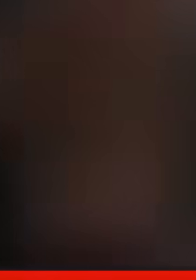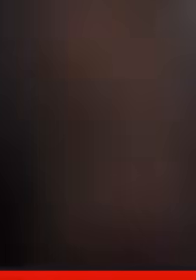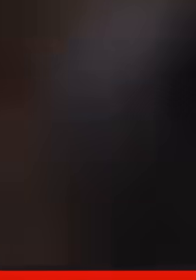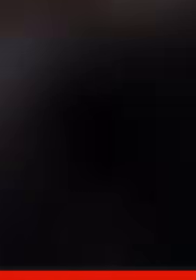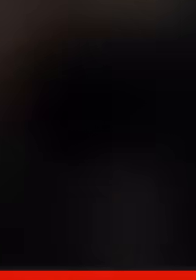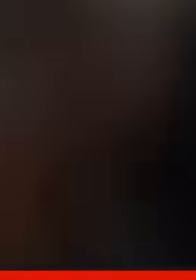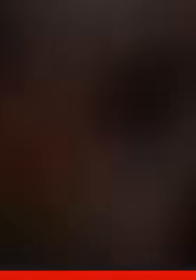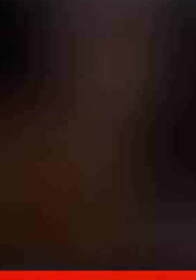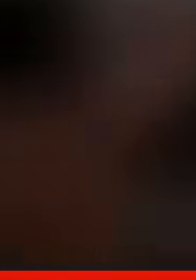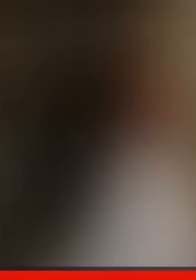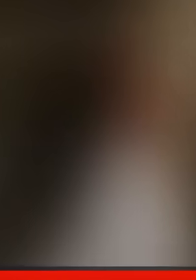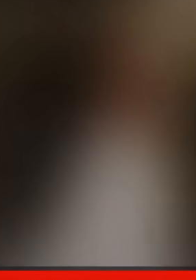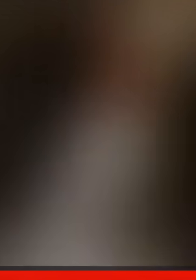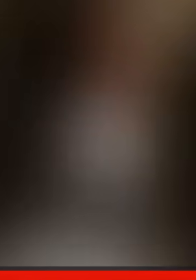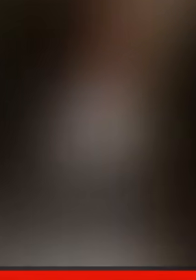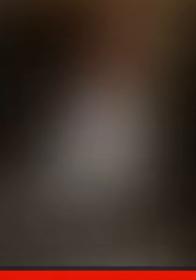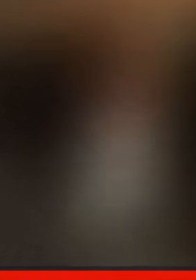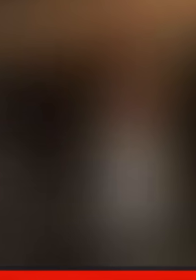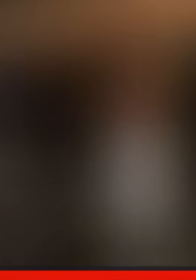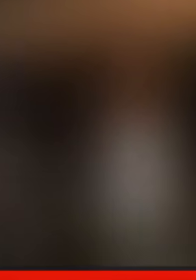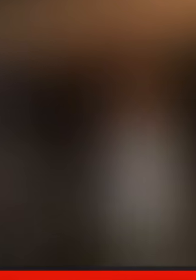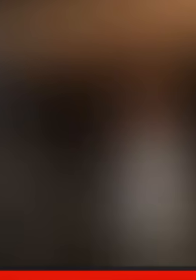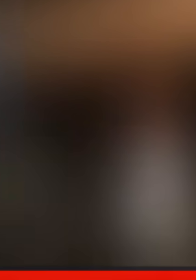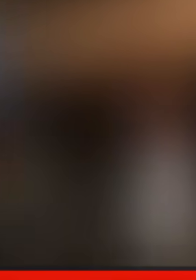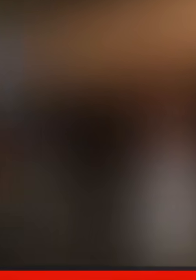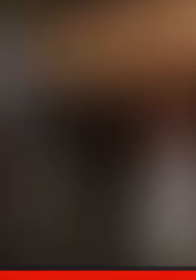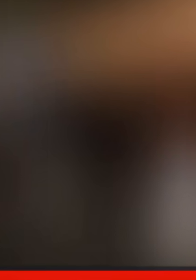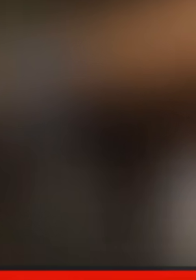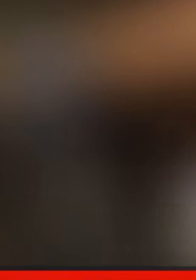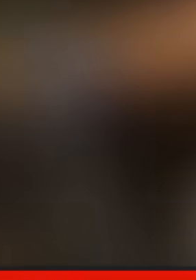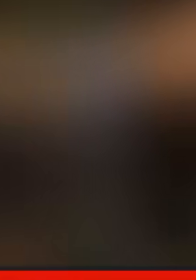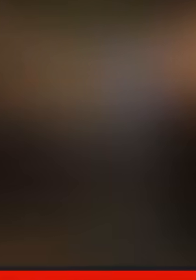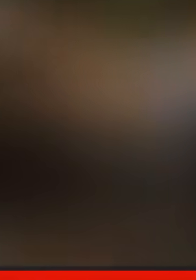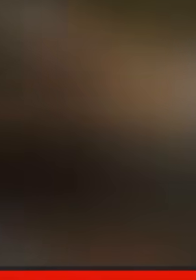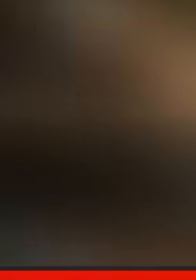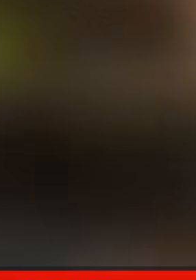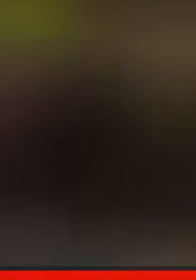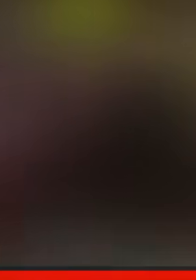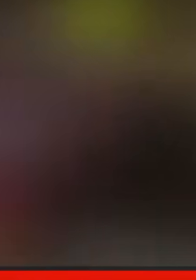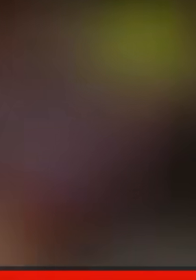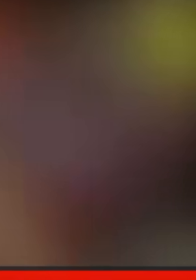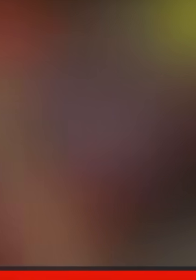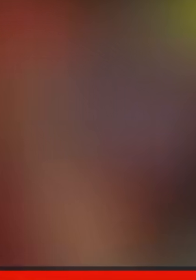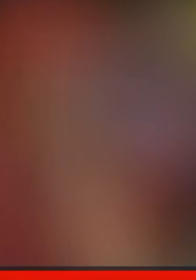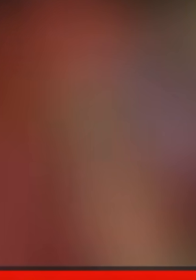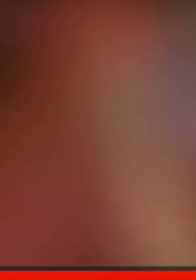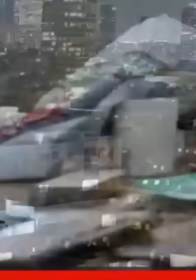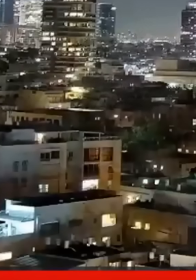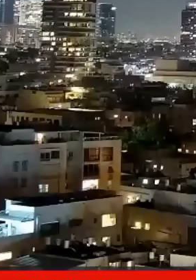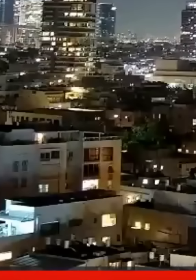אז מונה הסתובבה גם ביום שבת במסיבה ברעים בפסטיבל נובה. מה שהגיוני לך בדיוני